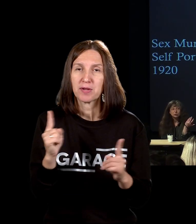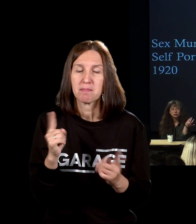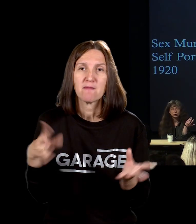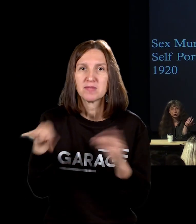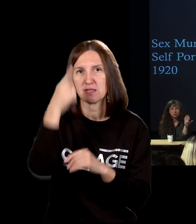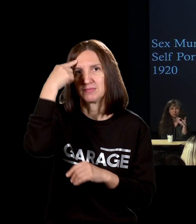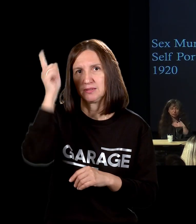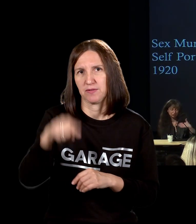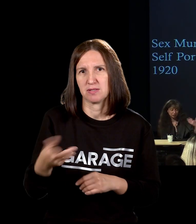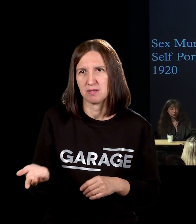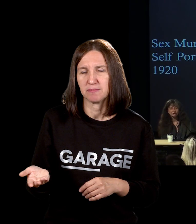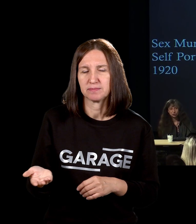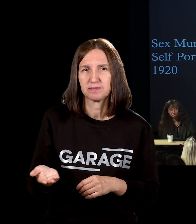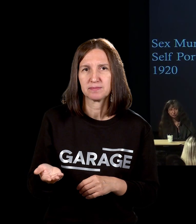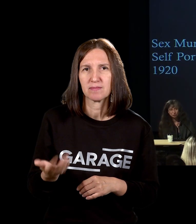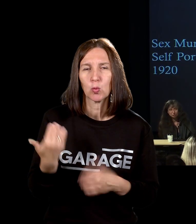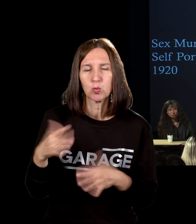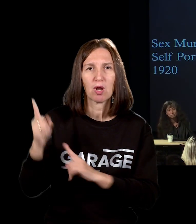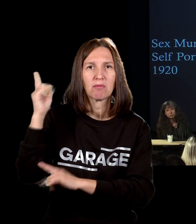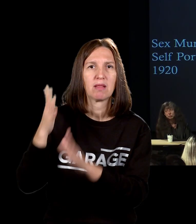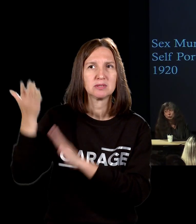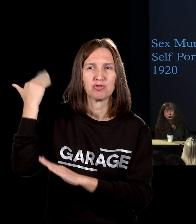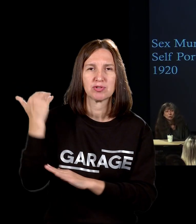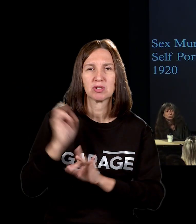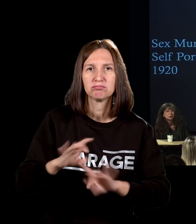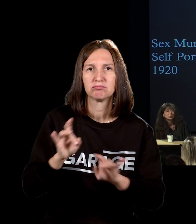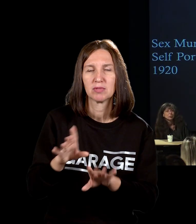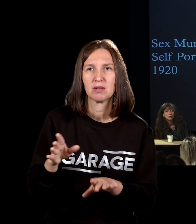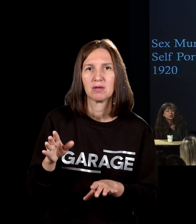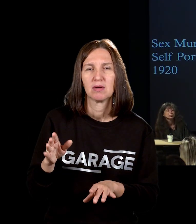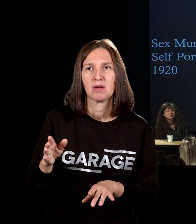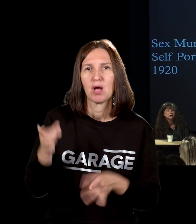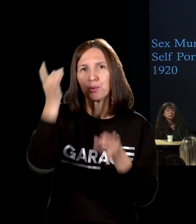все нам известный, да, один из классических сюжетов культуры про